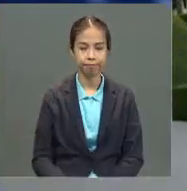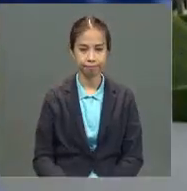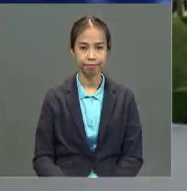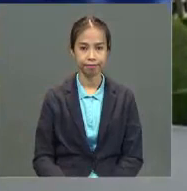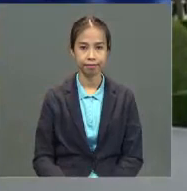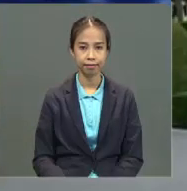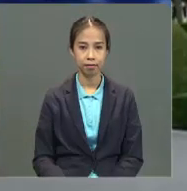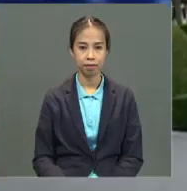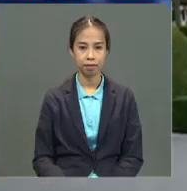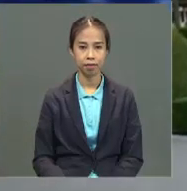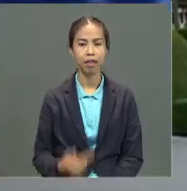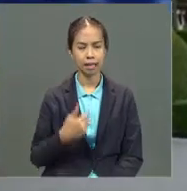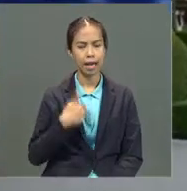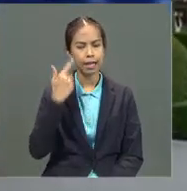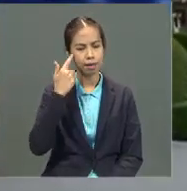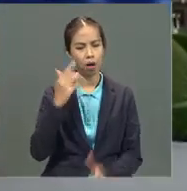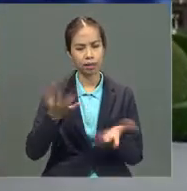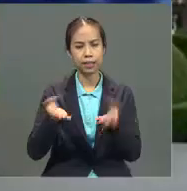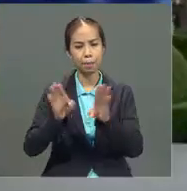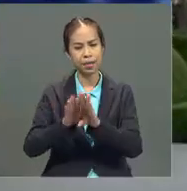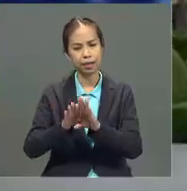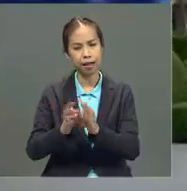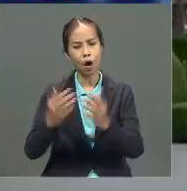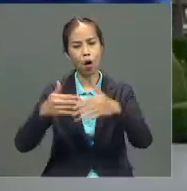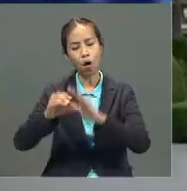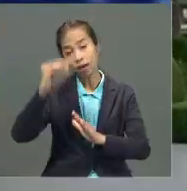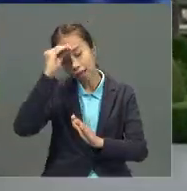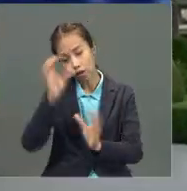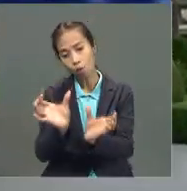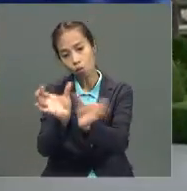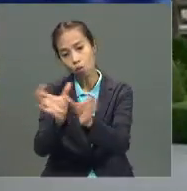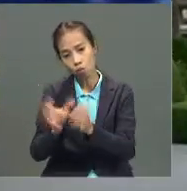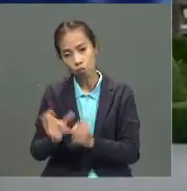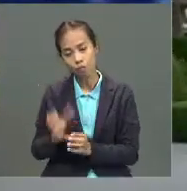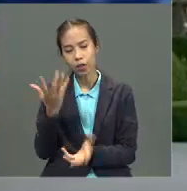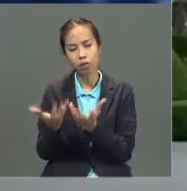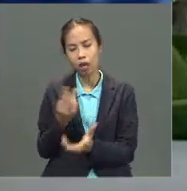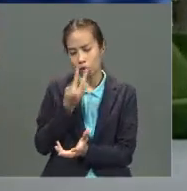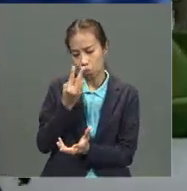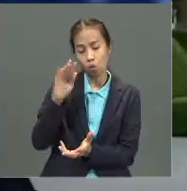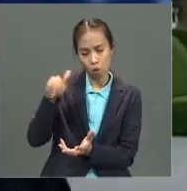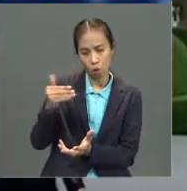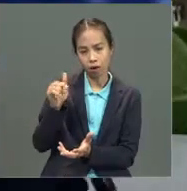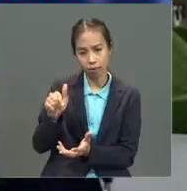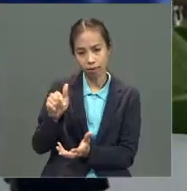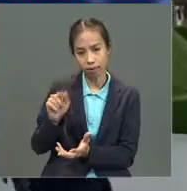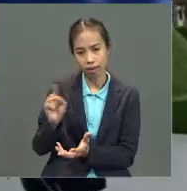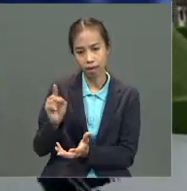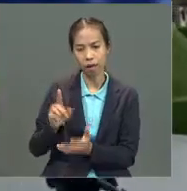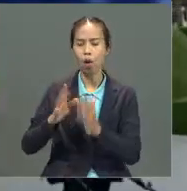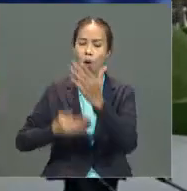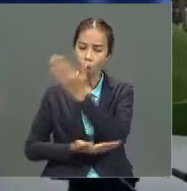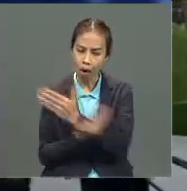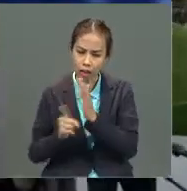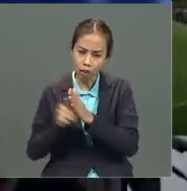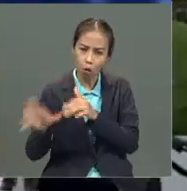ปิดเป็นกลุ่มชั้นเรียนก่อนนะครับขึ้นอยู่กับเคสต่างๆที่เกิดขึ้นว่ามีความเสี่ยงมากน้อย